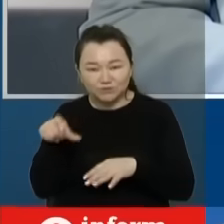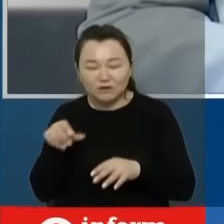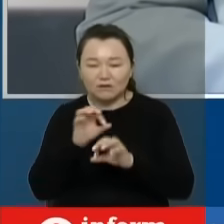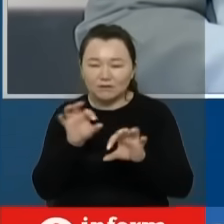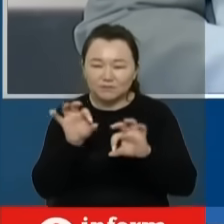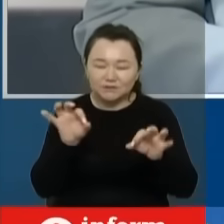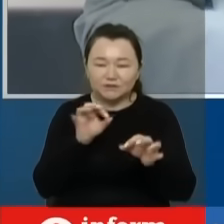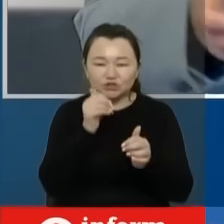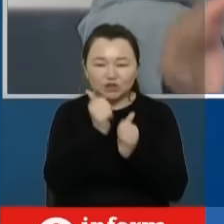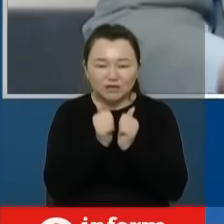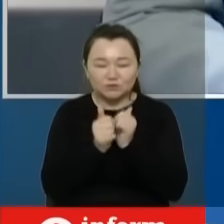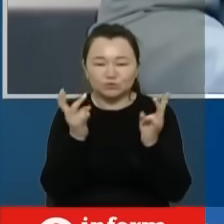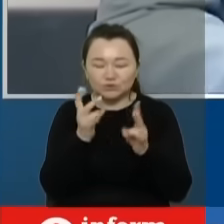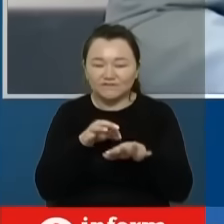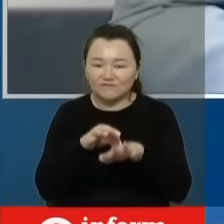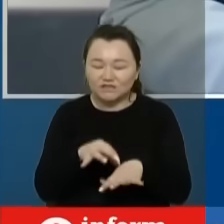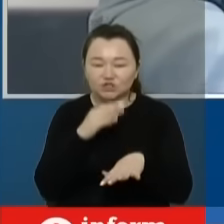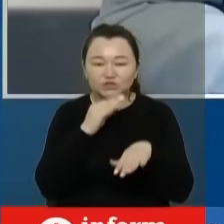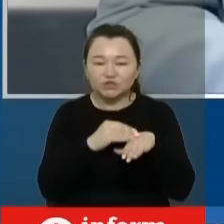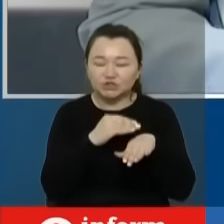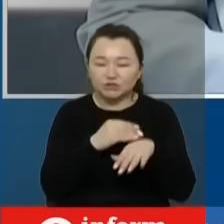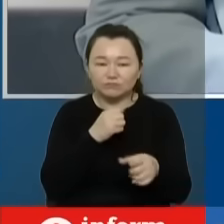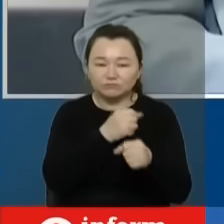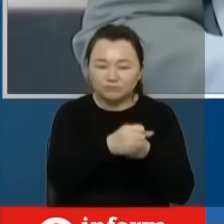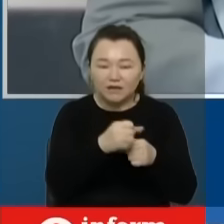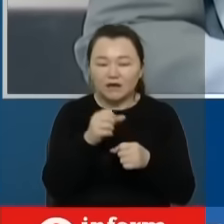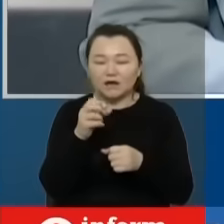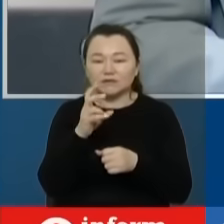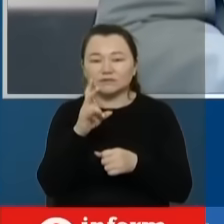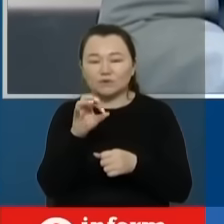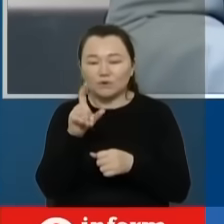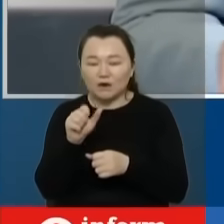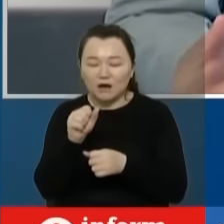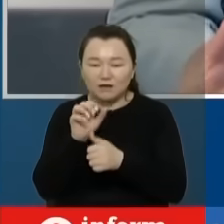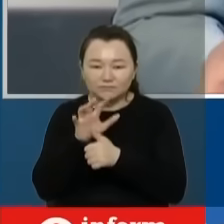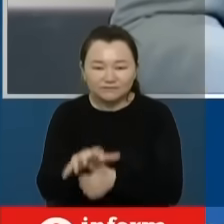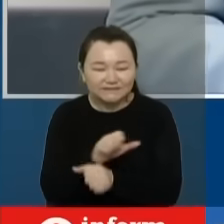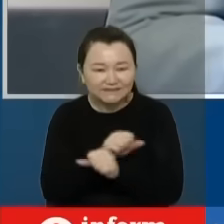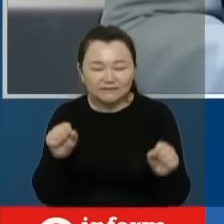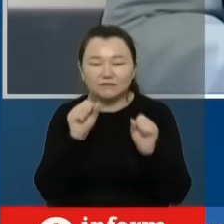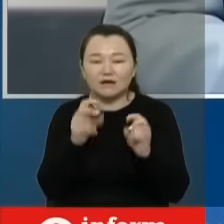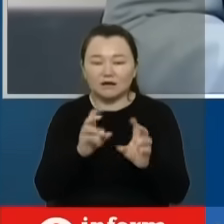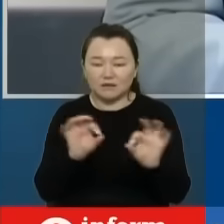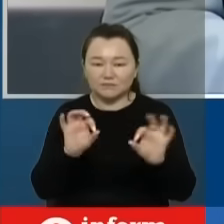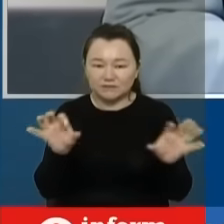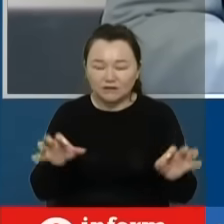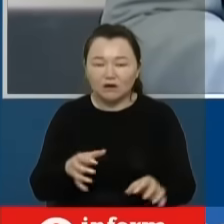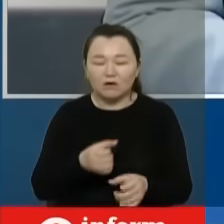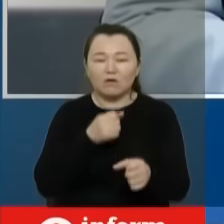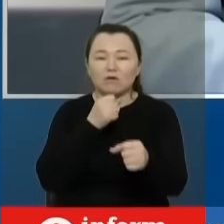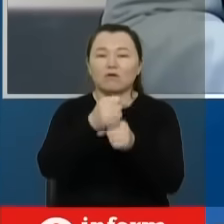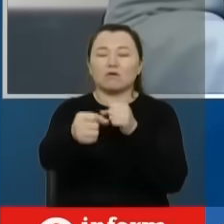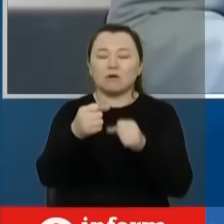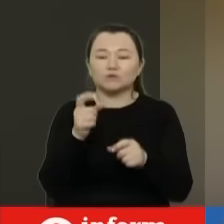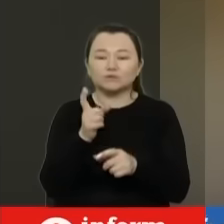жұмысты жүргізуіміз керек. Әйелді ұруға, келінді қорлауға болмайтынын жұртқа қалай түсіндіреміз? Жұдырық ала жүгіретін ер азаматтарға